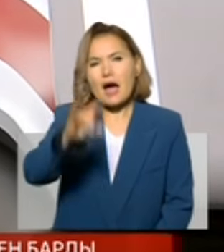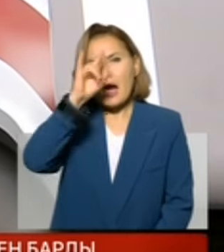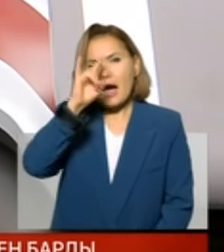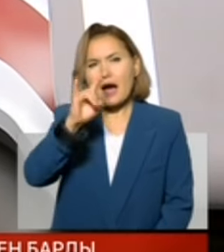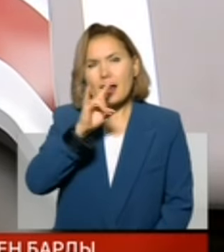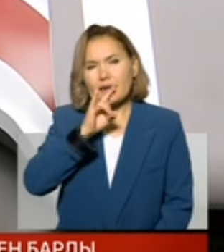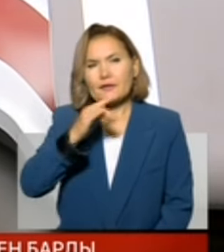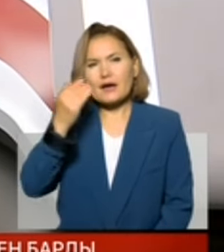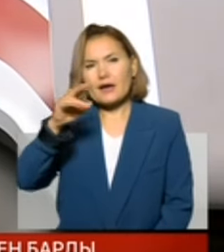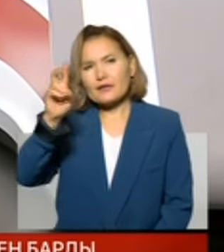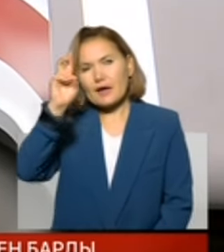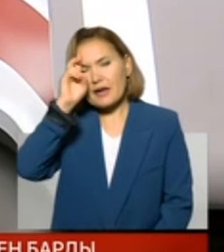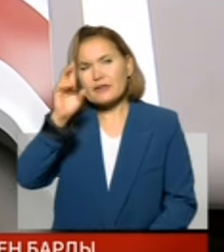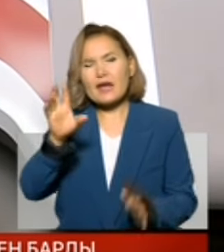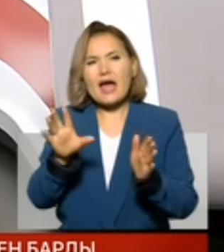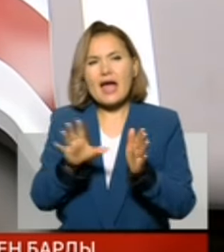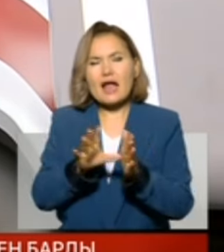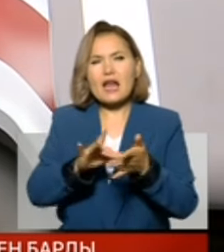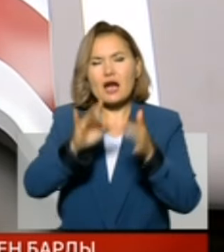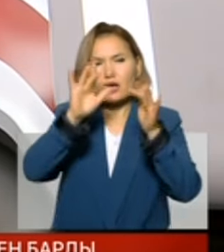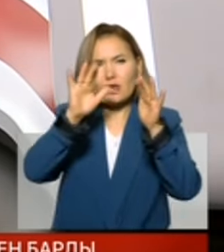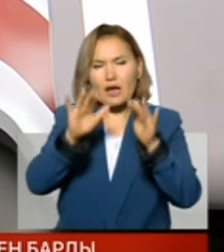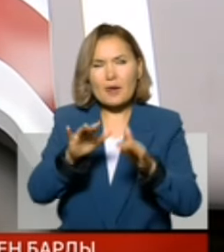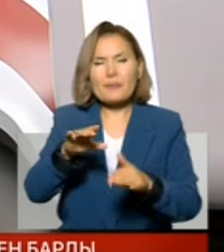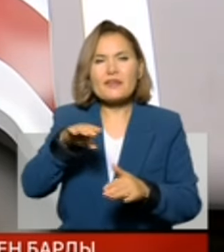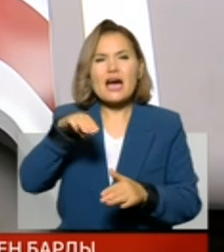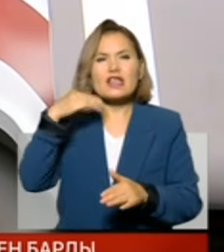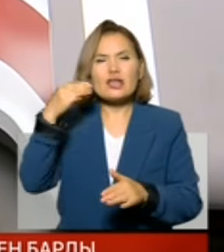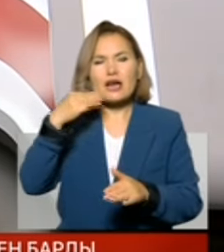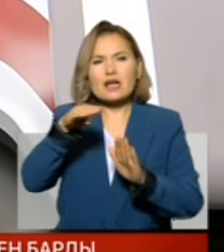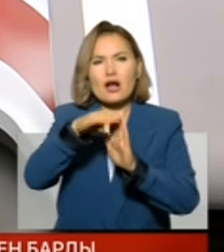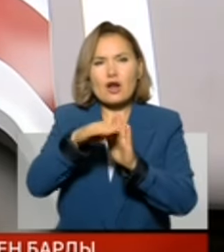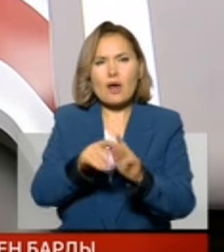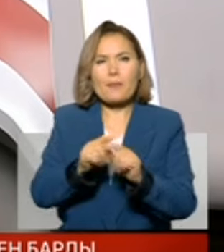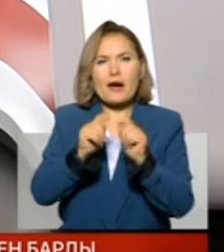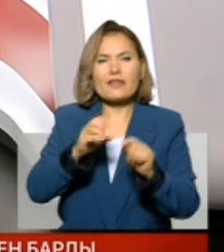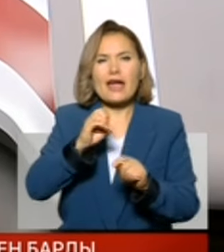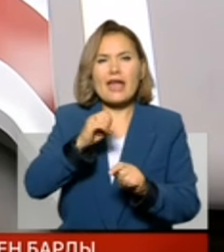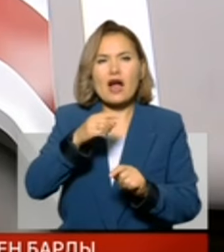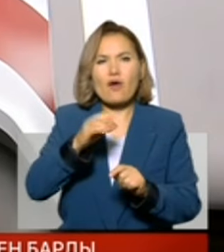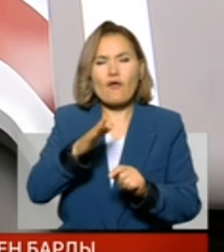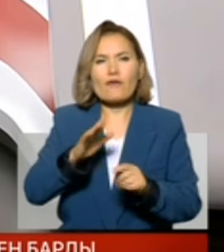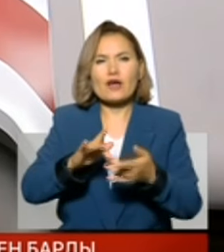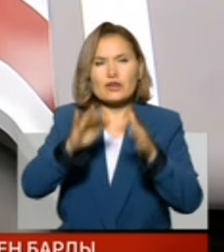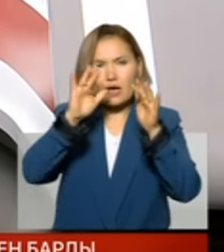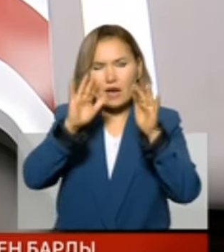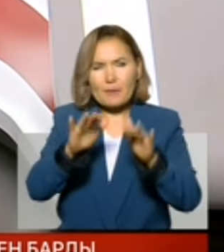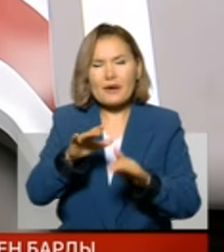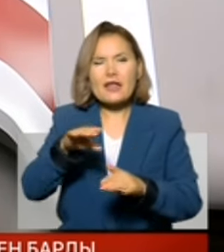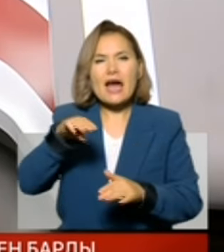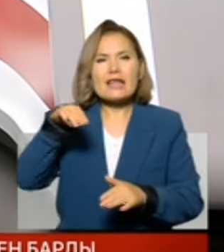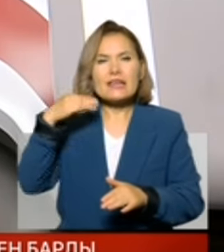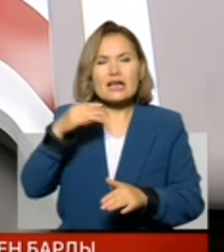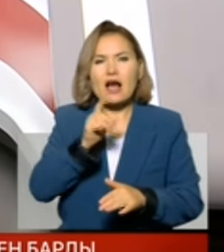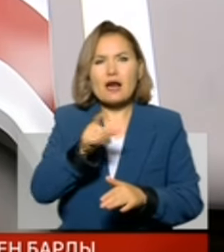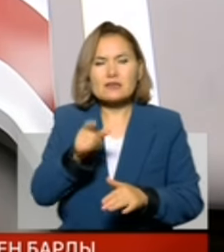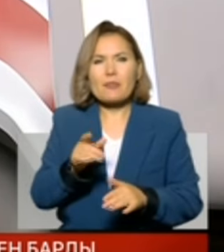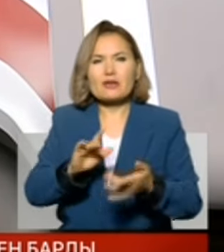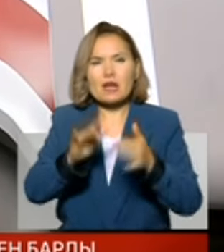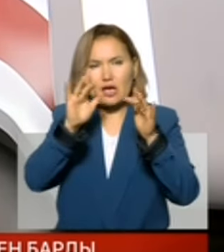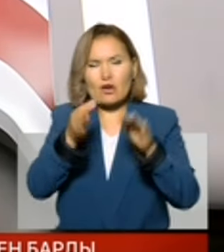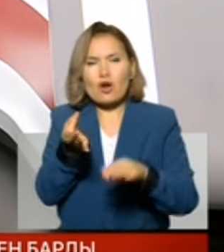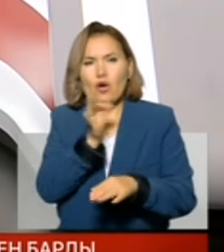Қазақстанның электронды үкімет порталы Тәжікстанға экспортталды. Яғни, ЕГОВ жүйесінің айтеуінімдерін енді Тәжікстан азаматтары да